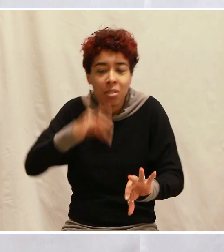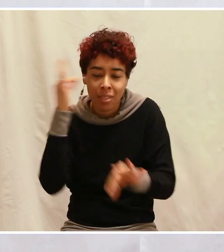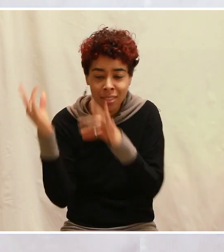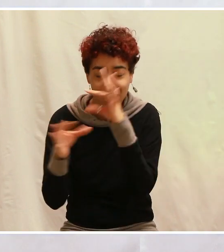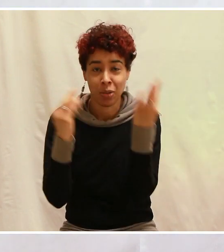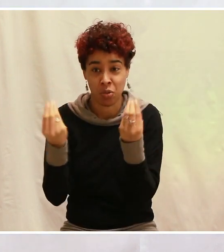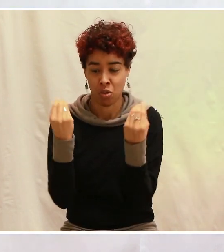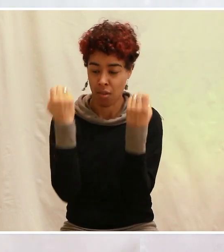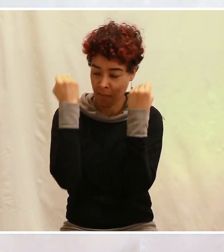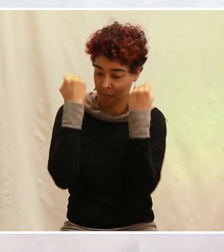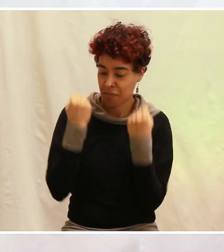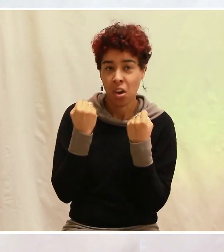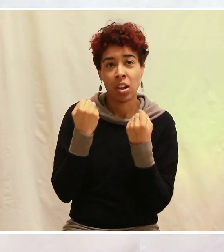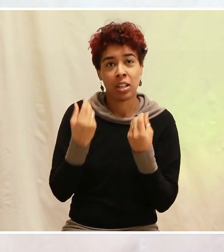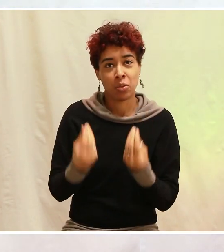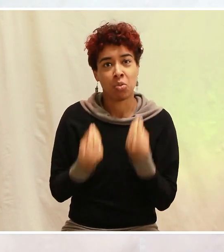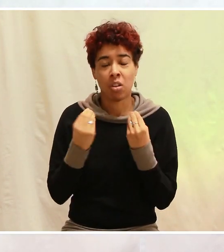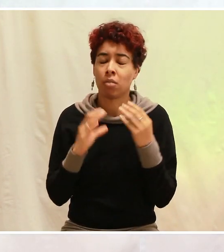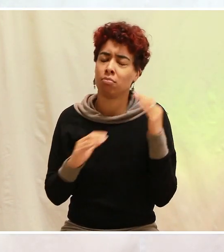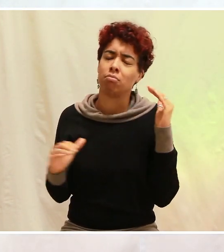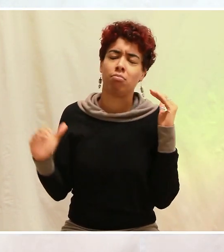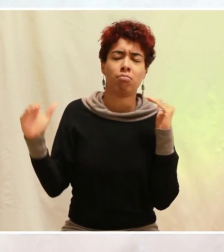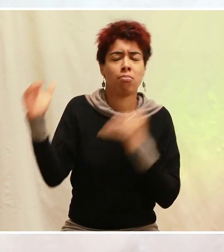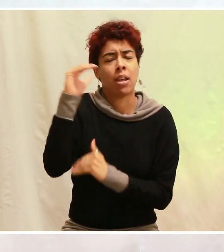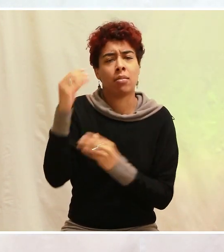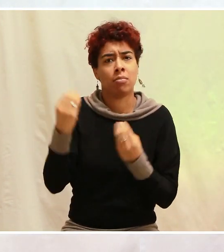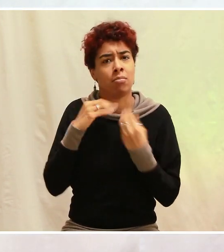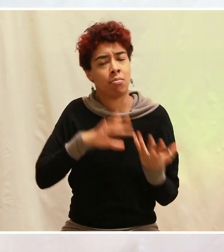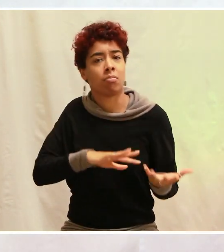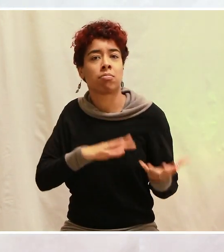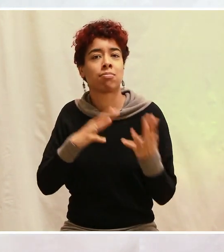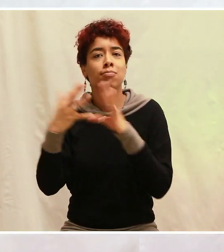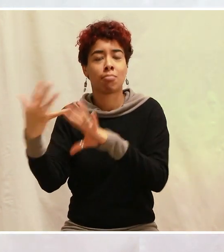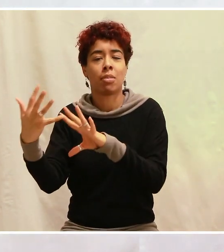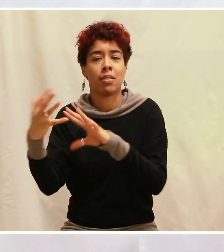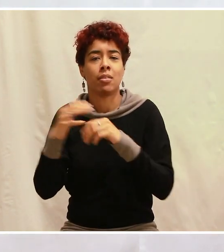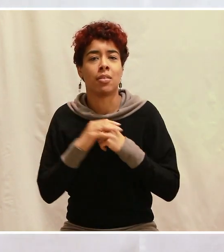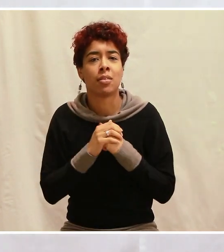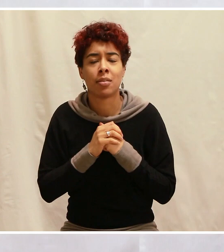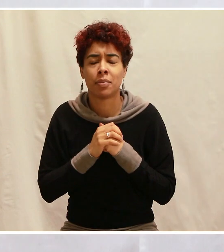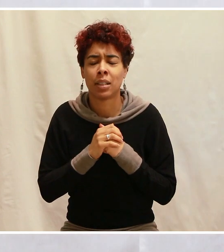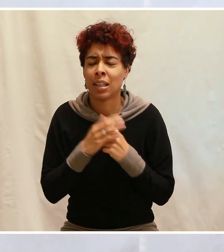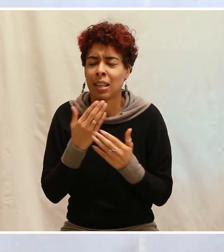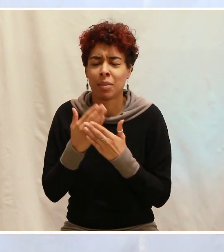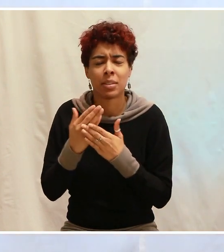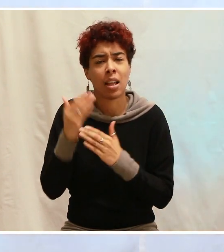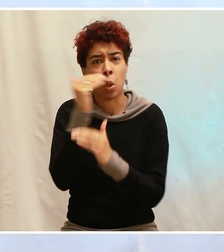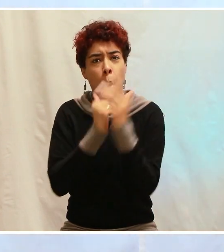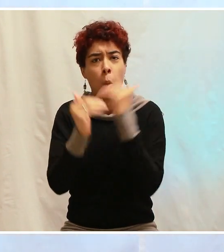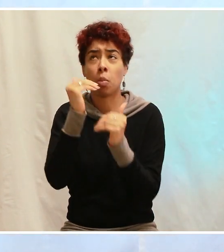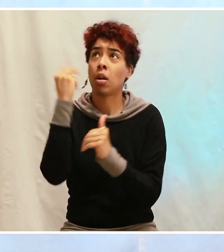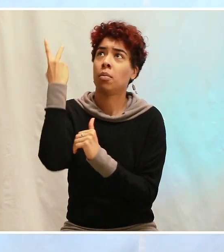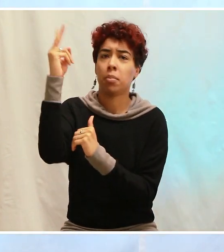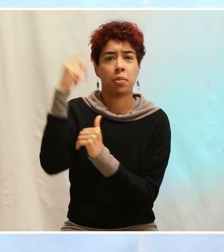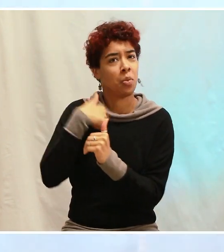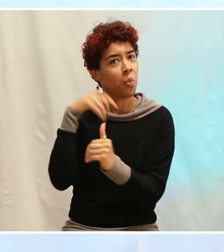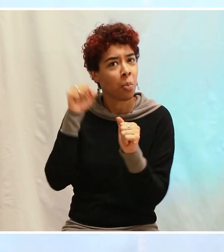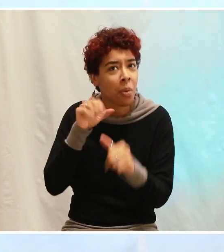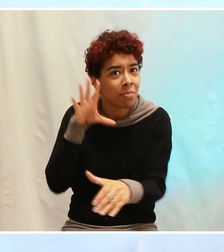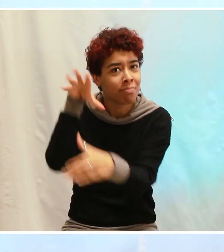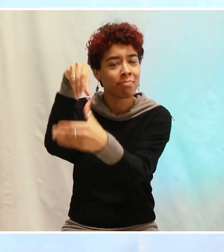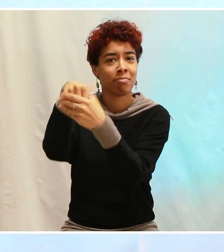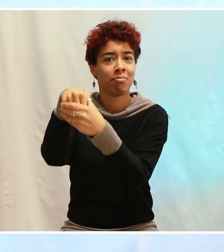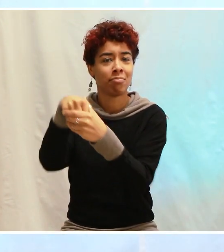de pouvoir grandir dans le Seigneur et évoluer et de rentrer pleinement dans les plans qu'il a pour nous. La Bible nous